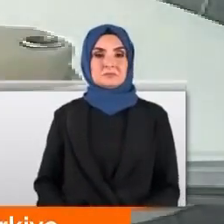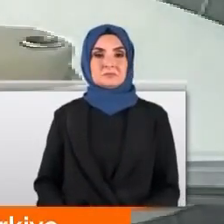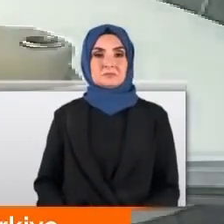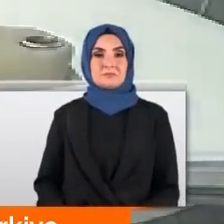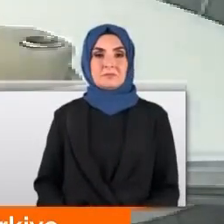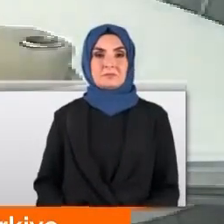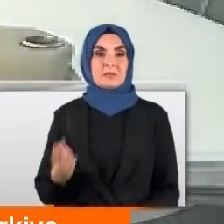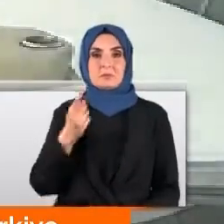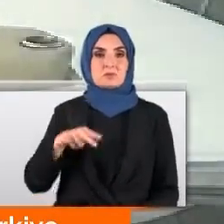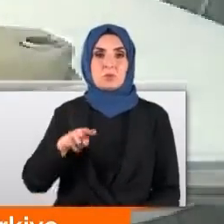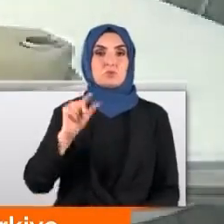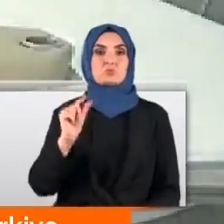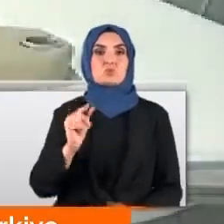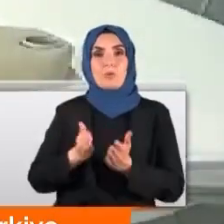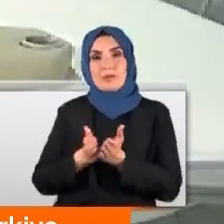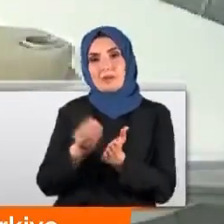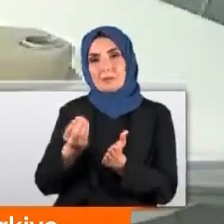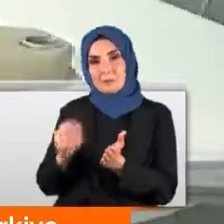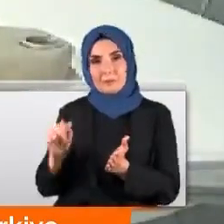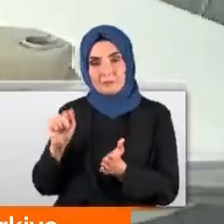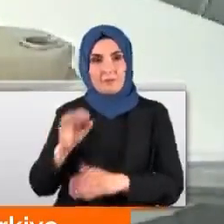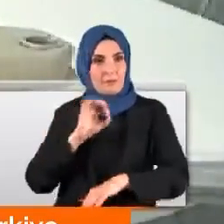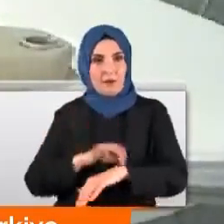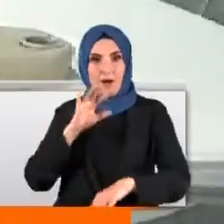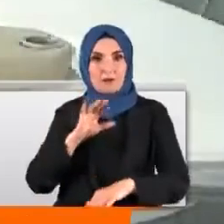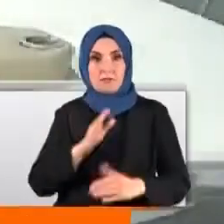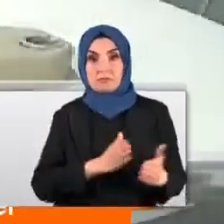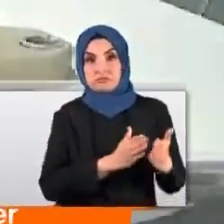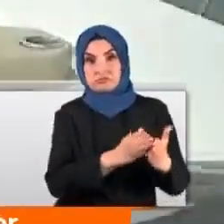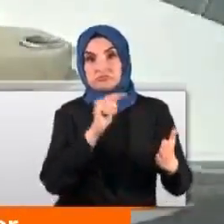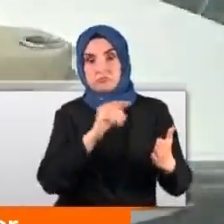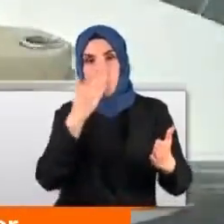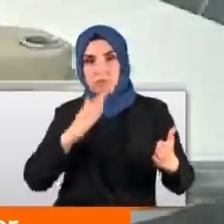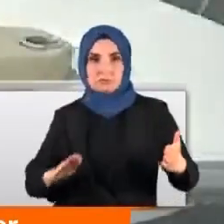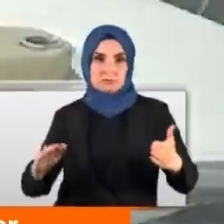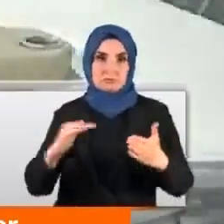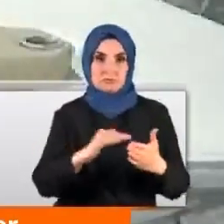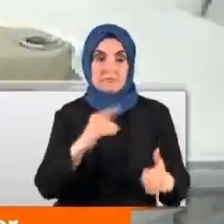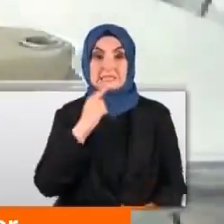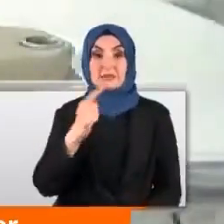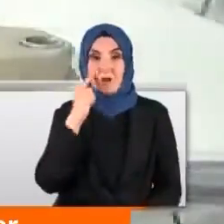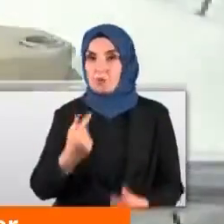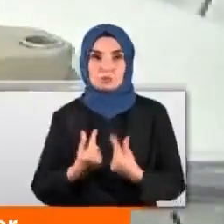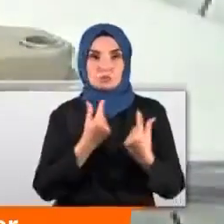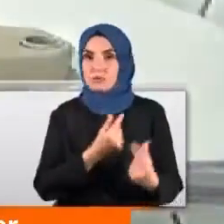Bir yolcu teknesi aniden yatın önüne çıktı. İddiaya göre uyarı da yapılmamıştı.